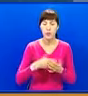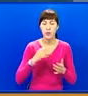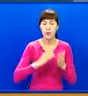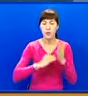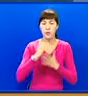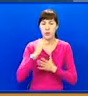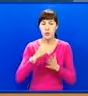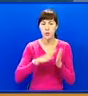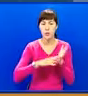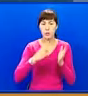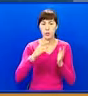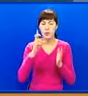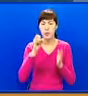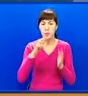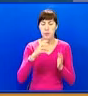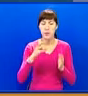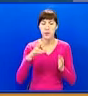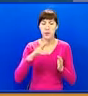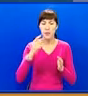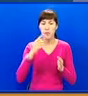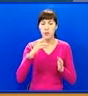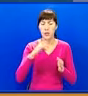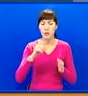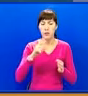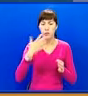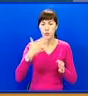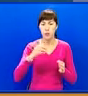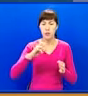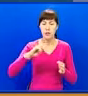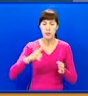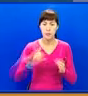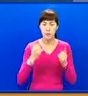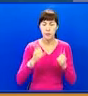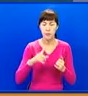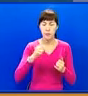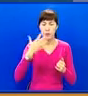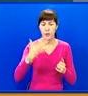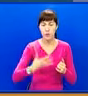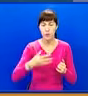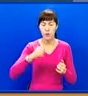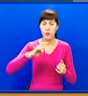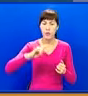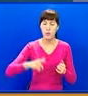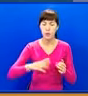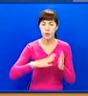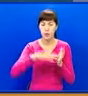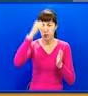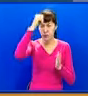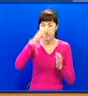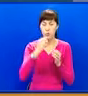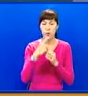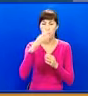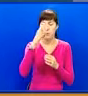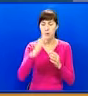Ай 92 маркалы бензин қаңтар айында 1 литрі 135 теңге болса, қазір 150 теңге шамасында. 9 айда